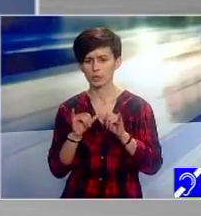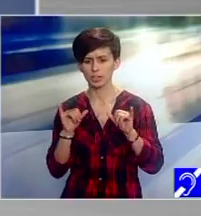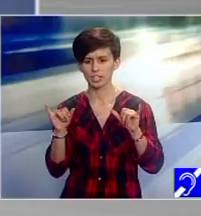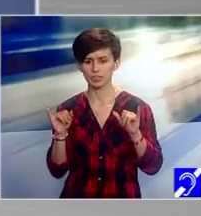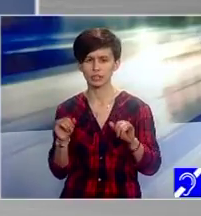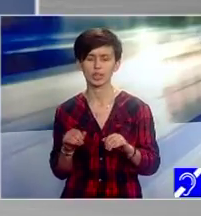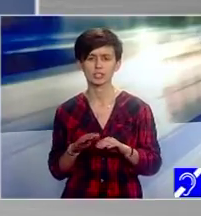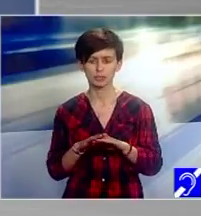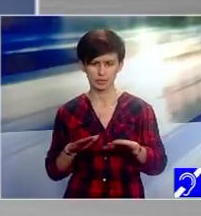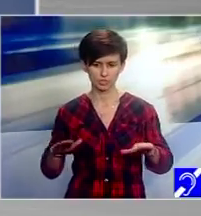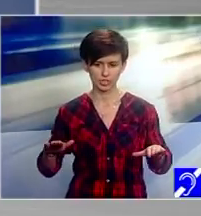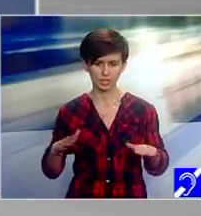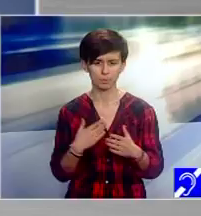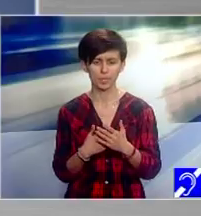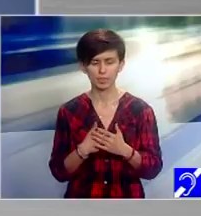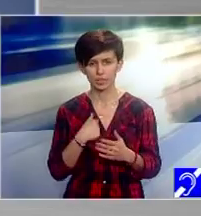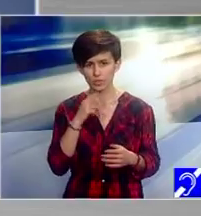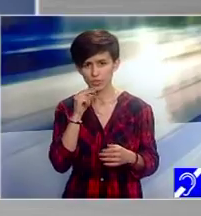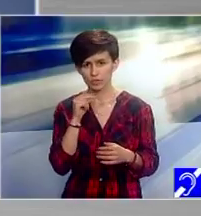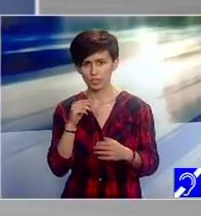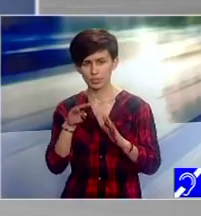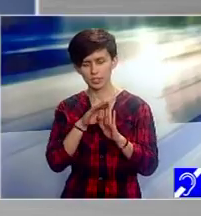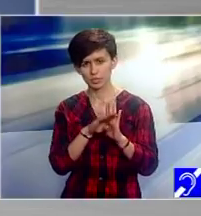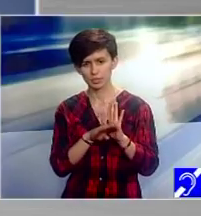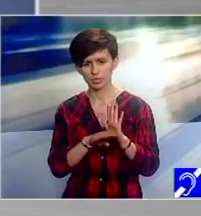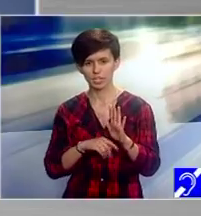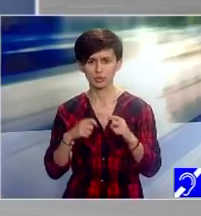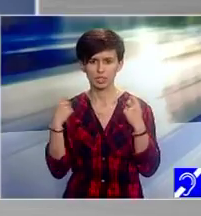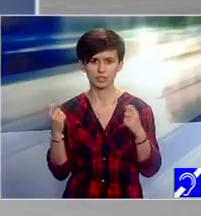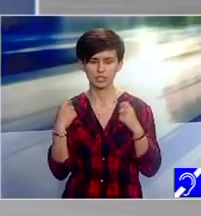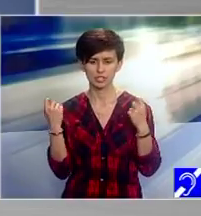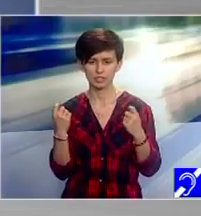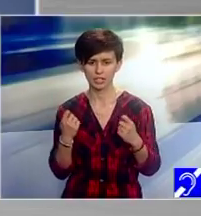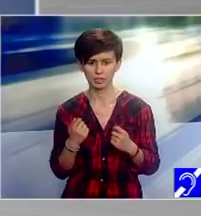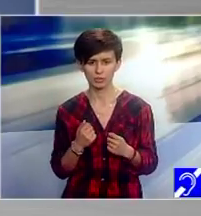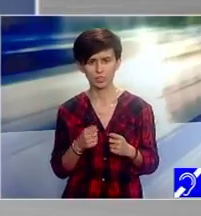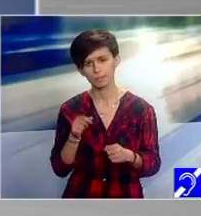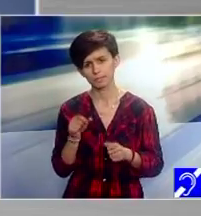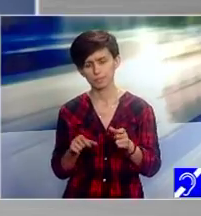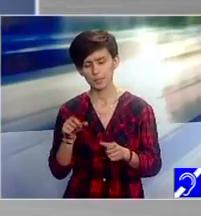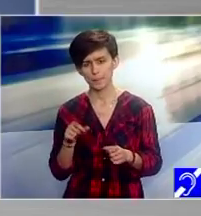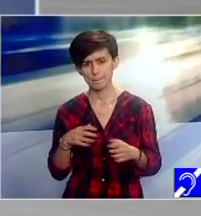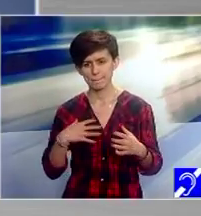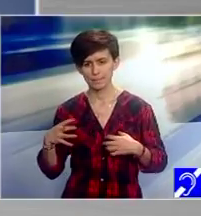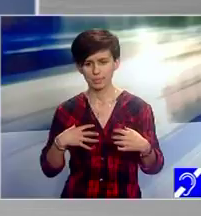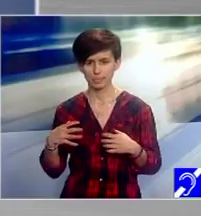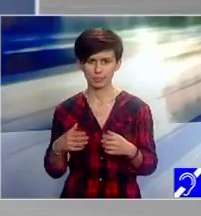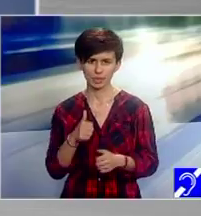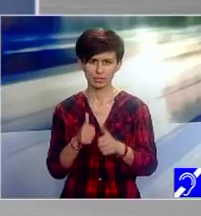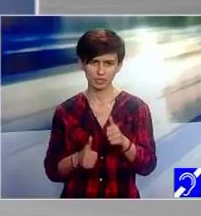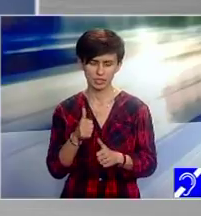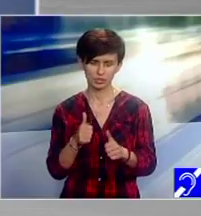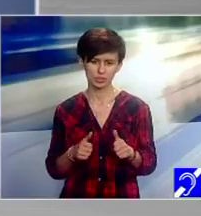scenă, pentru că voi vorbi mai târziu și despre programul festivalului mai pe larg și despre spectacolele concurs